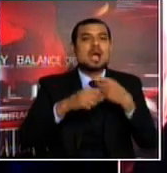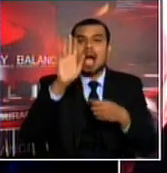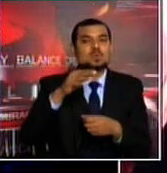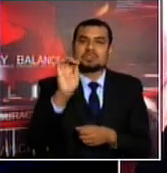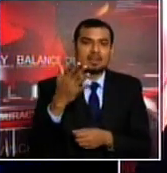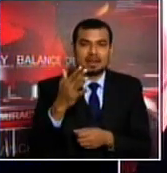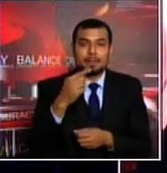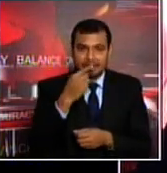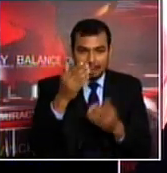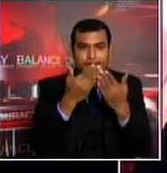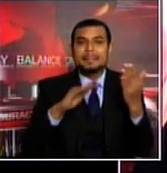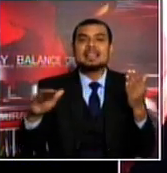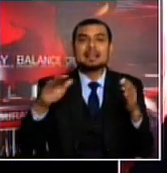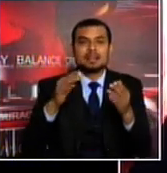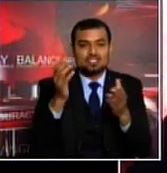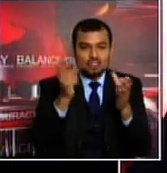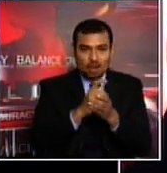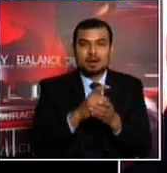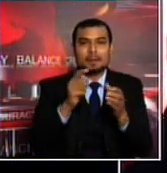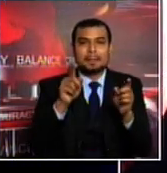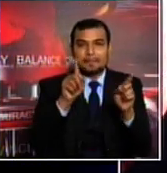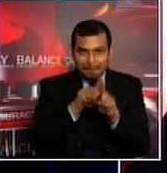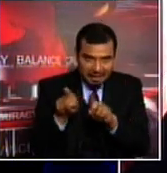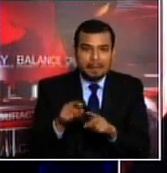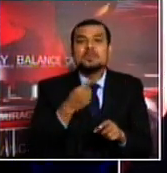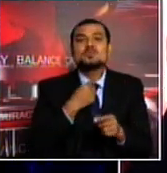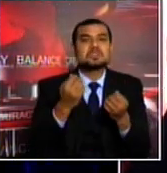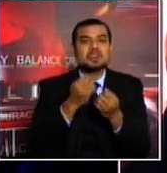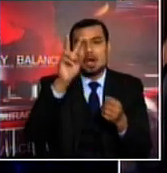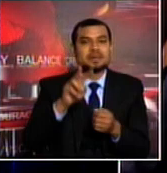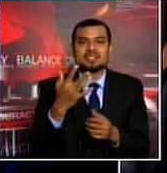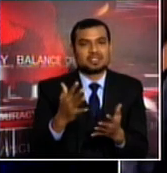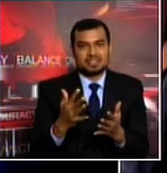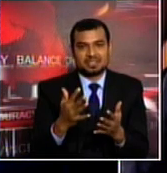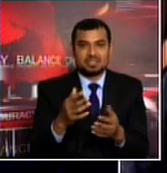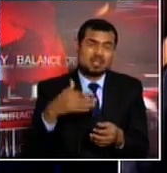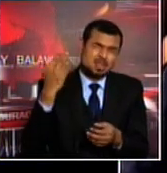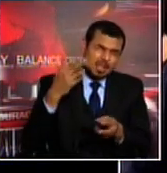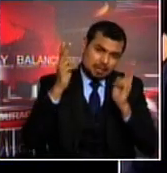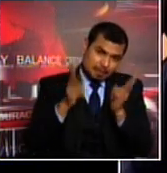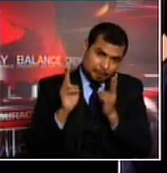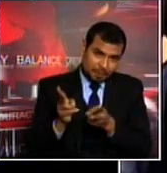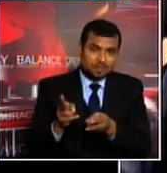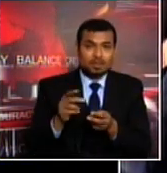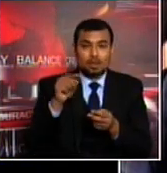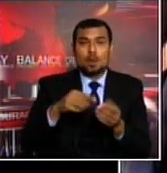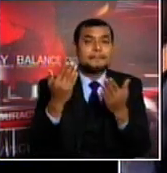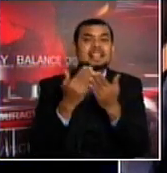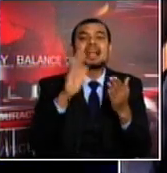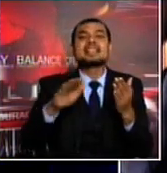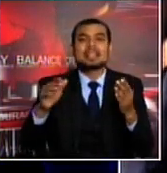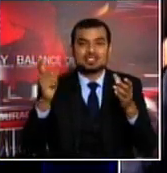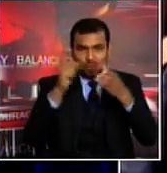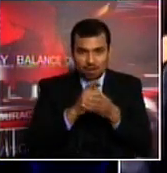प्रचलनले विद्यार्थी सङ्गठनप्रति पनि भरोसा गर्न सकिने अवस्था छैन। सधैँ चाहिँ यसपटक पनि विद्यार्थी सङ्गठनले